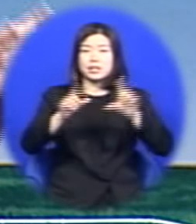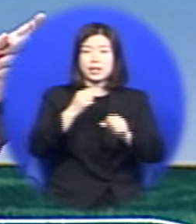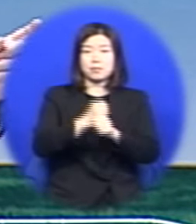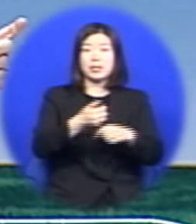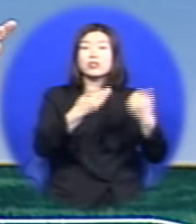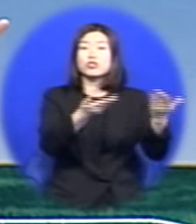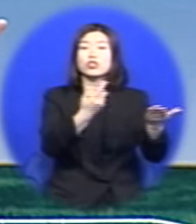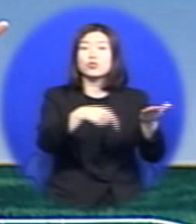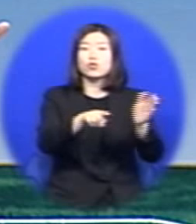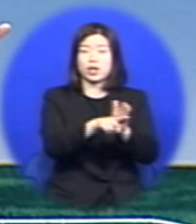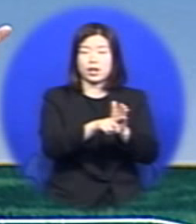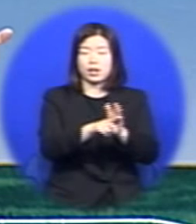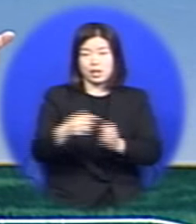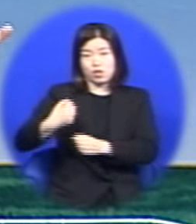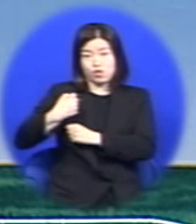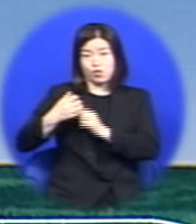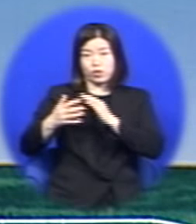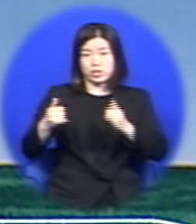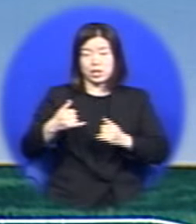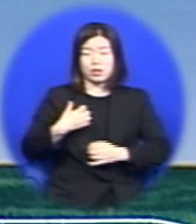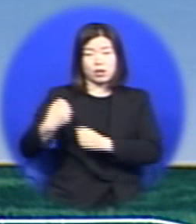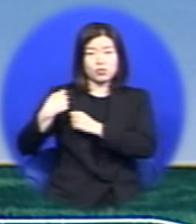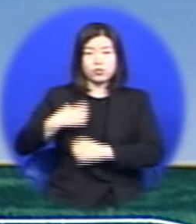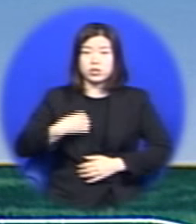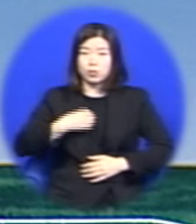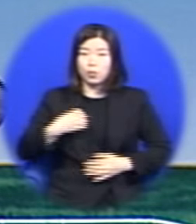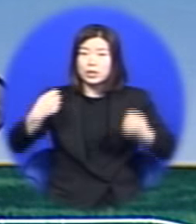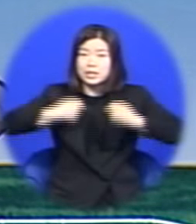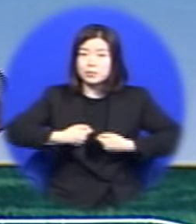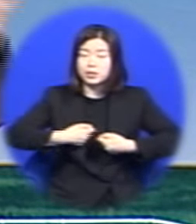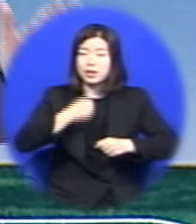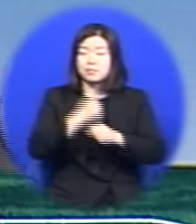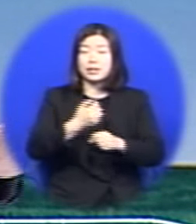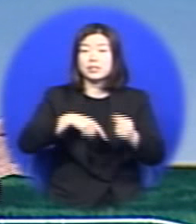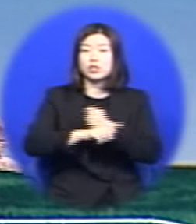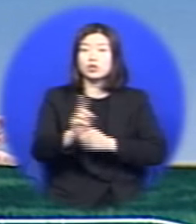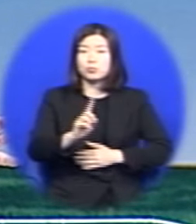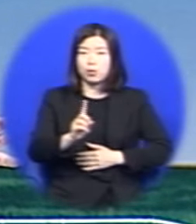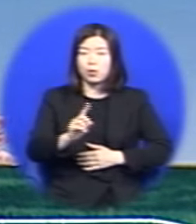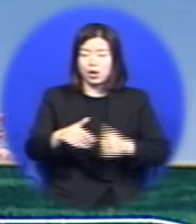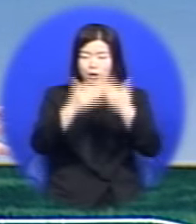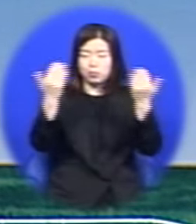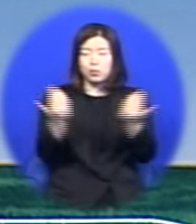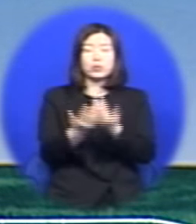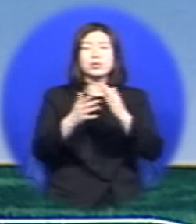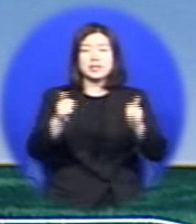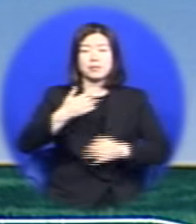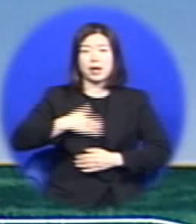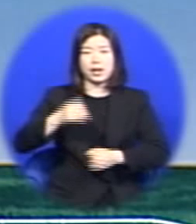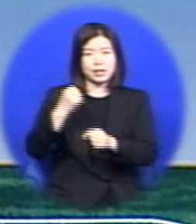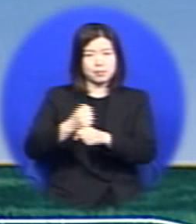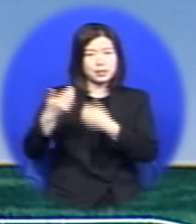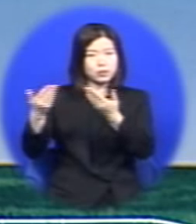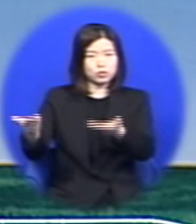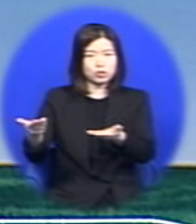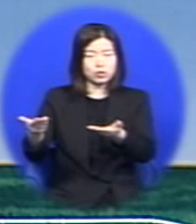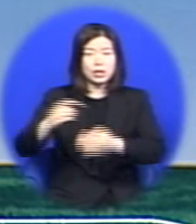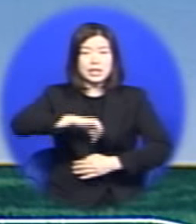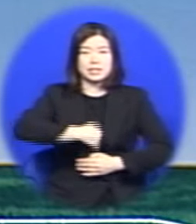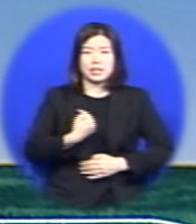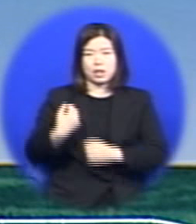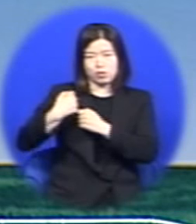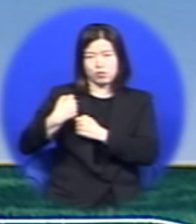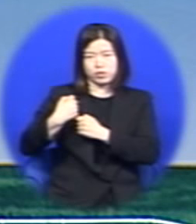군인들에게 군복을 입히는 것은 그 사람이 군인이라는 사실을 모든 사람이 알게 해서 본인이 군인답게